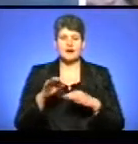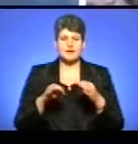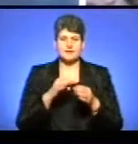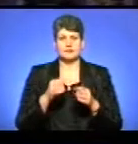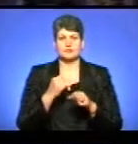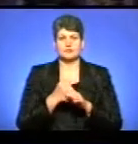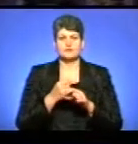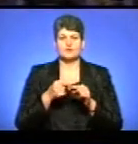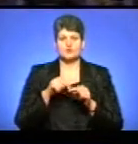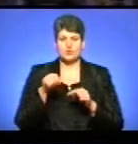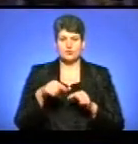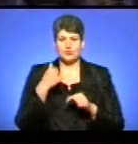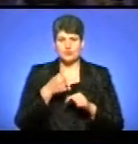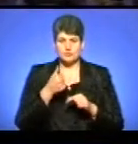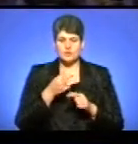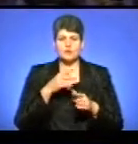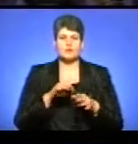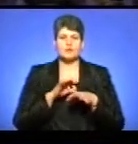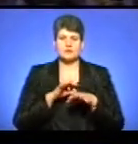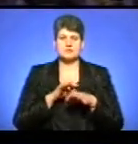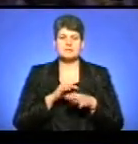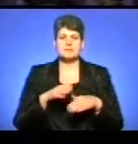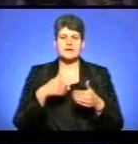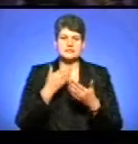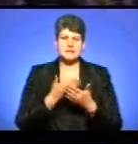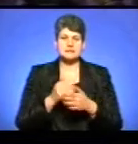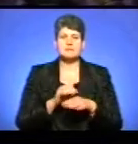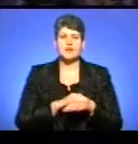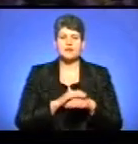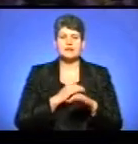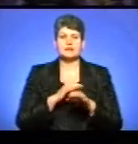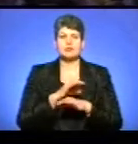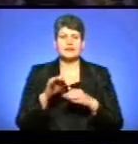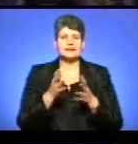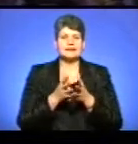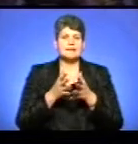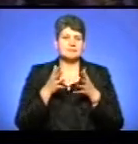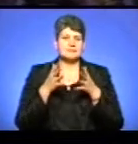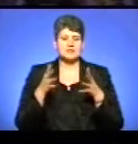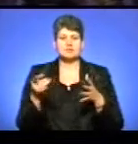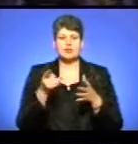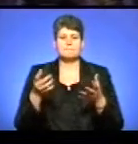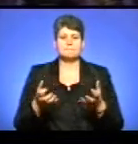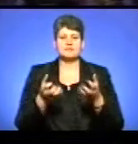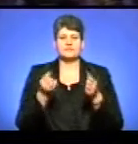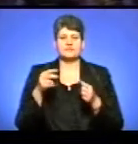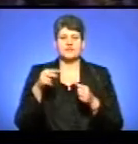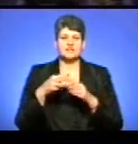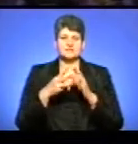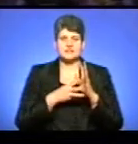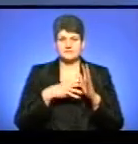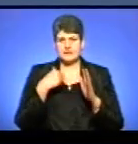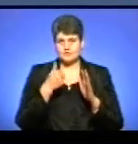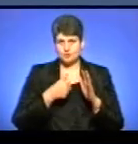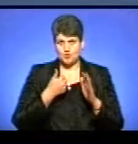реалізовують цього року. Проходять презентації проєктів, благодійних проєктів, які найбільше тернополяни підтримали у